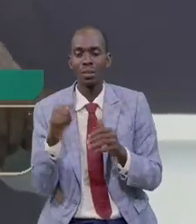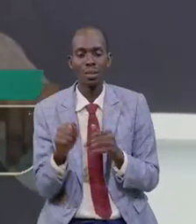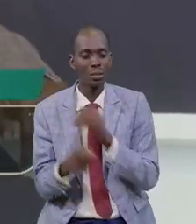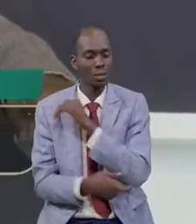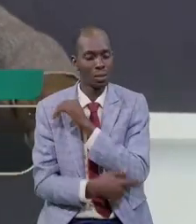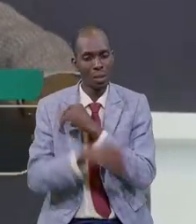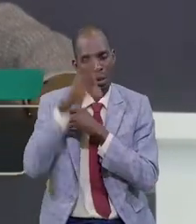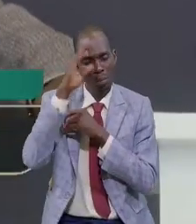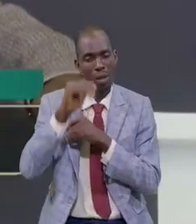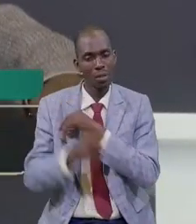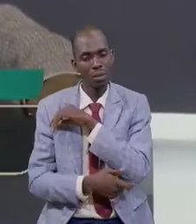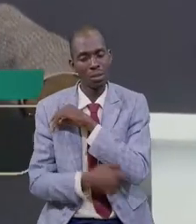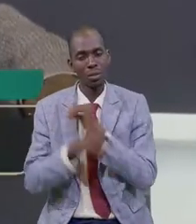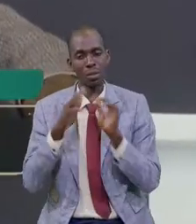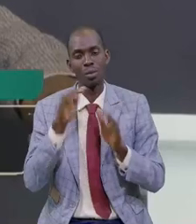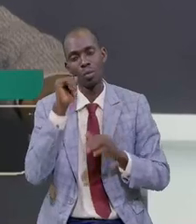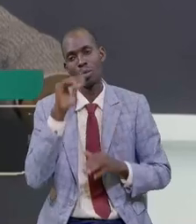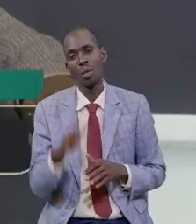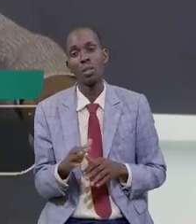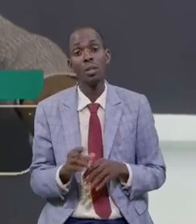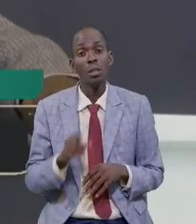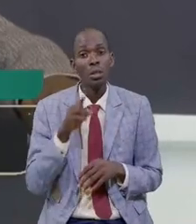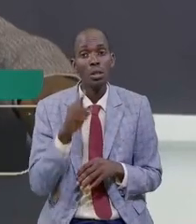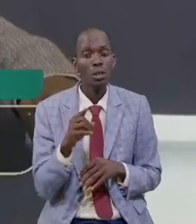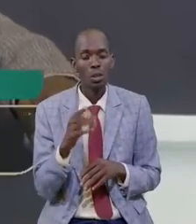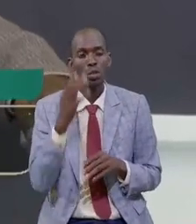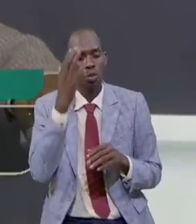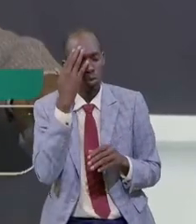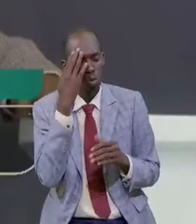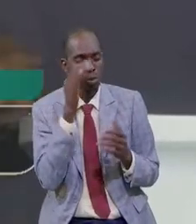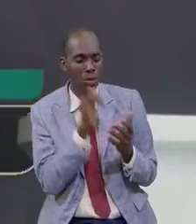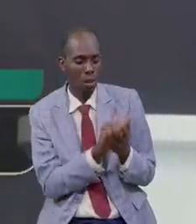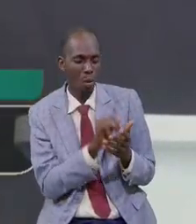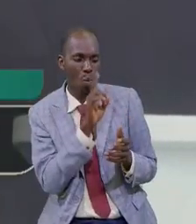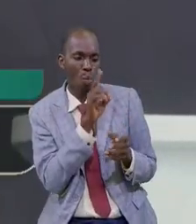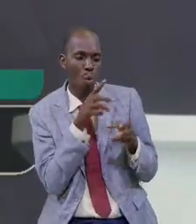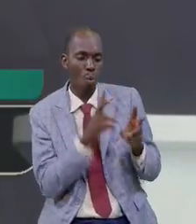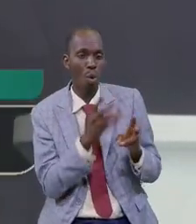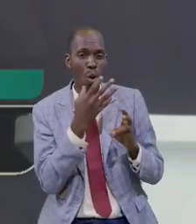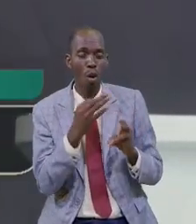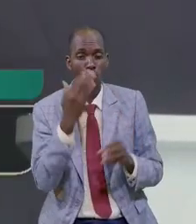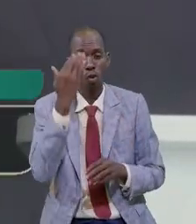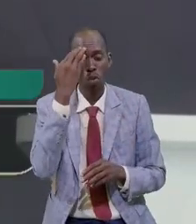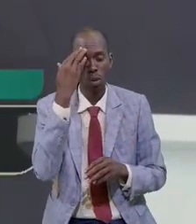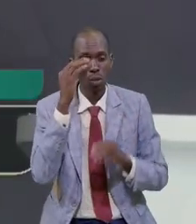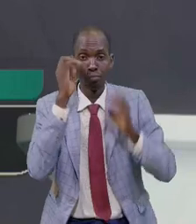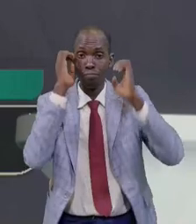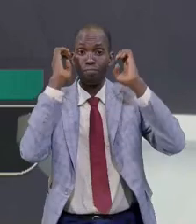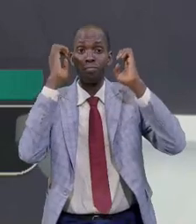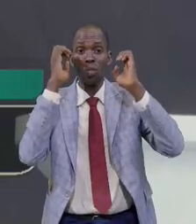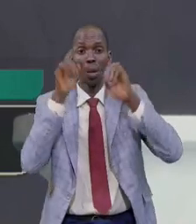n'a pas vainc à vaincre le tentateur il connaît un domaine il a un domaine de connaissance mais n'a